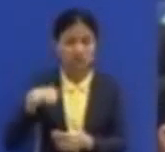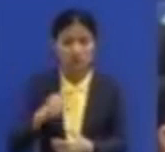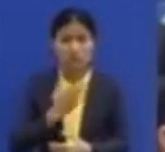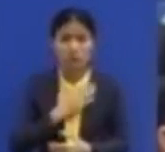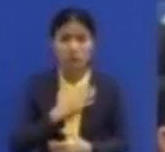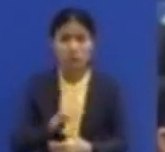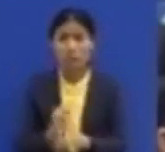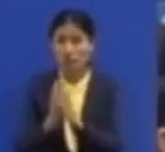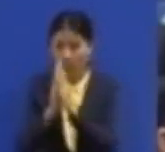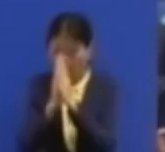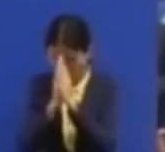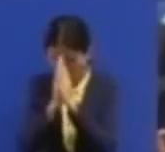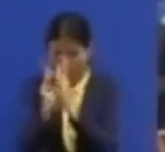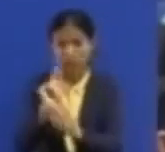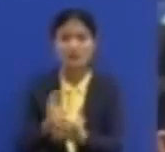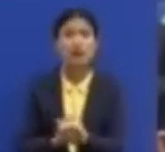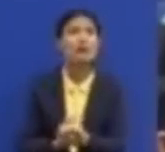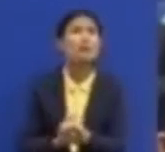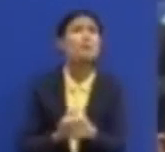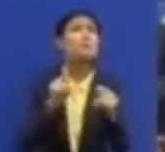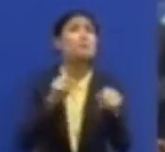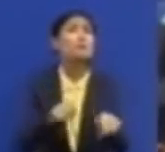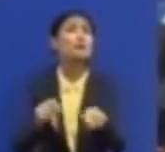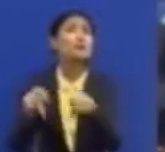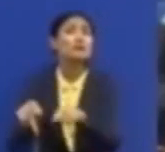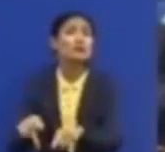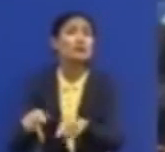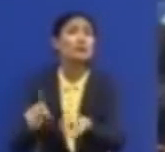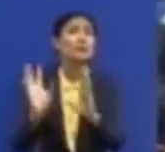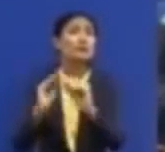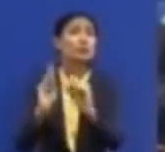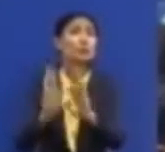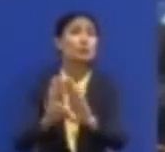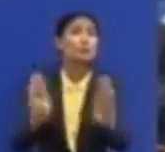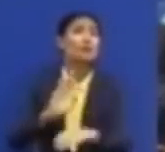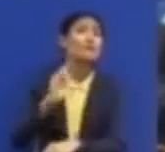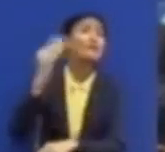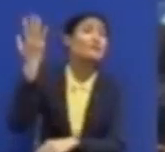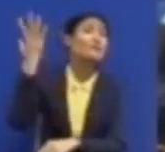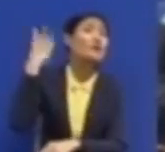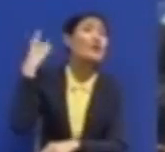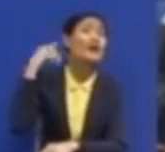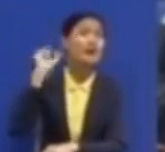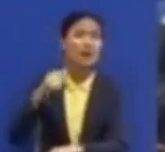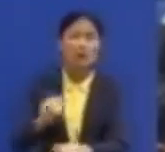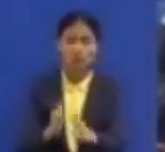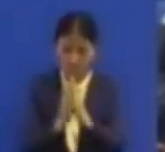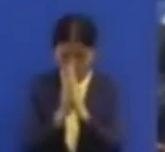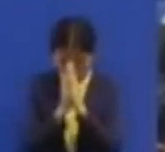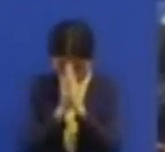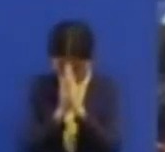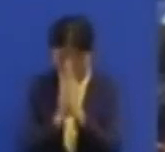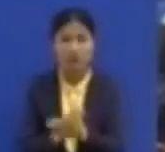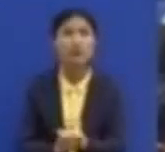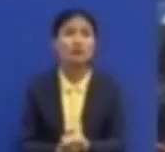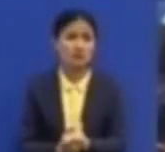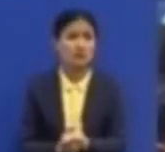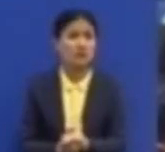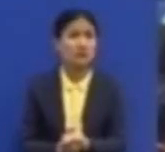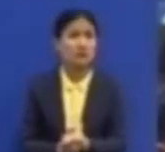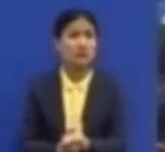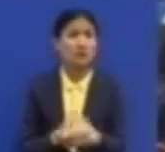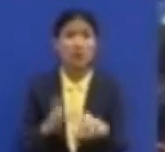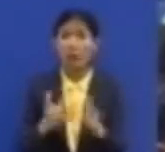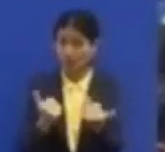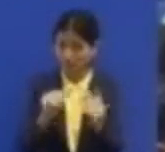ที่พิธีเปิดประชุมเพราะผมสุขใจทุกครั้งวันนี้เราประชุมในครั้งแร